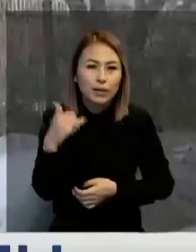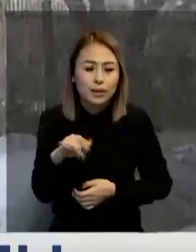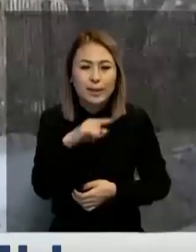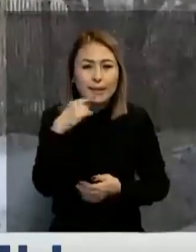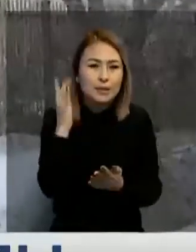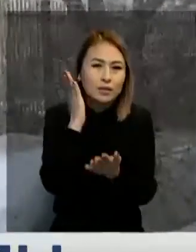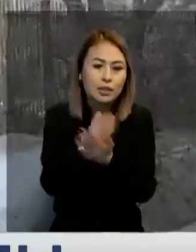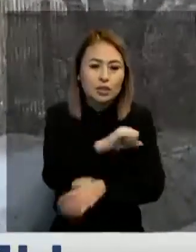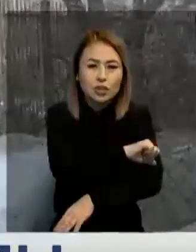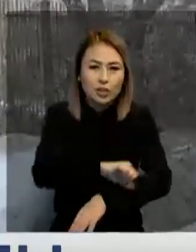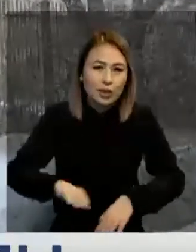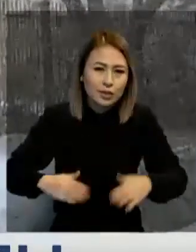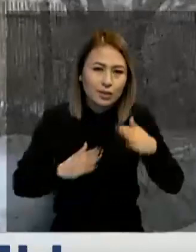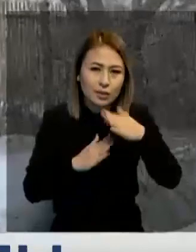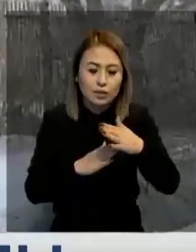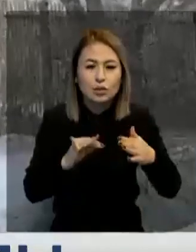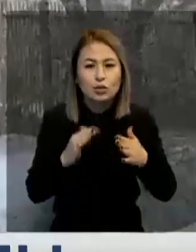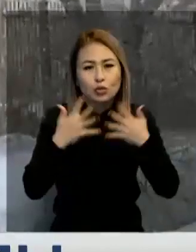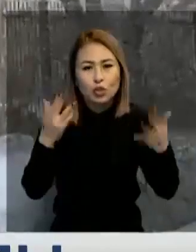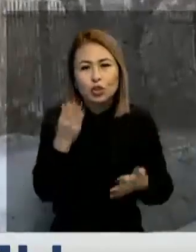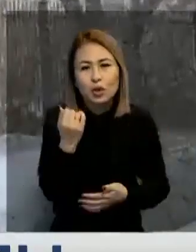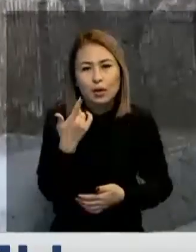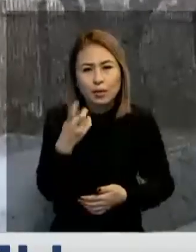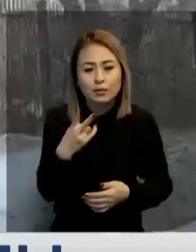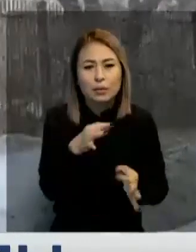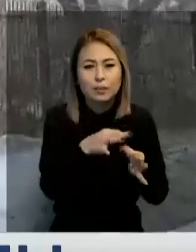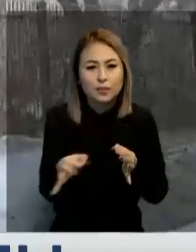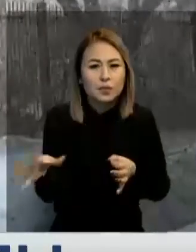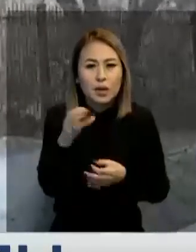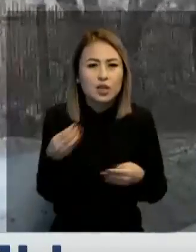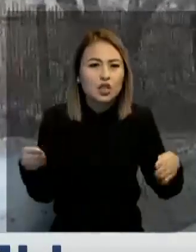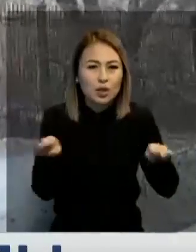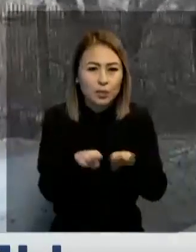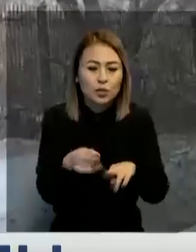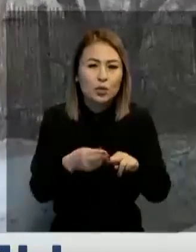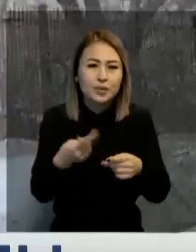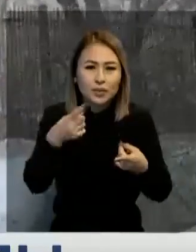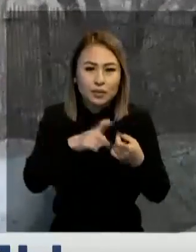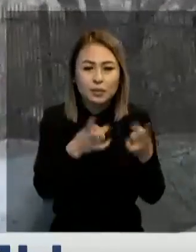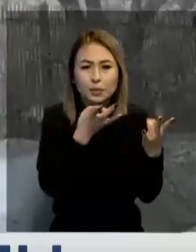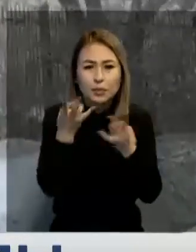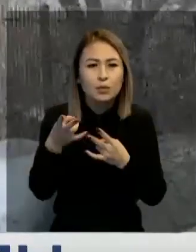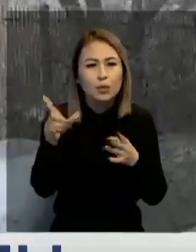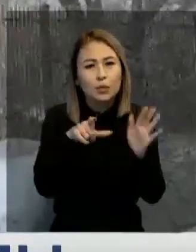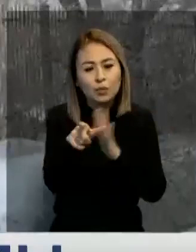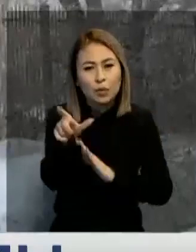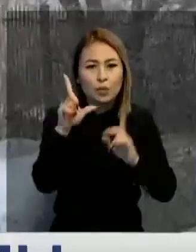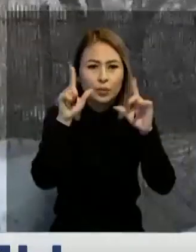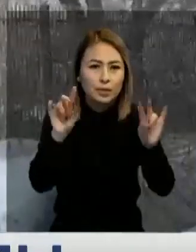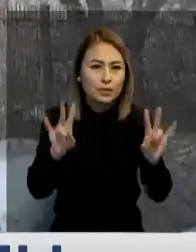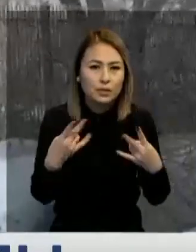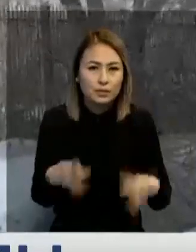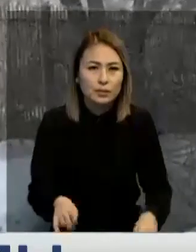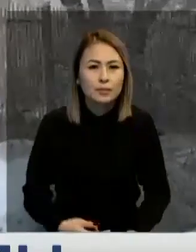Федерациясының шекарасына дейін және үлкен шаған переметный жолдары жабық. Осыған орай қажеттіліксіз жолға шықпауыңызды